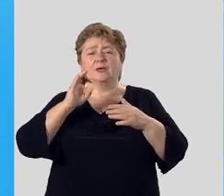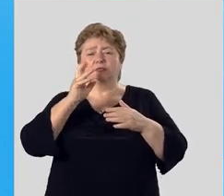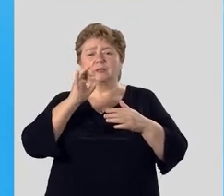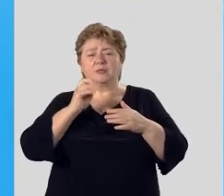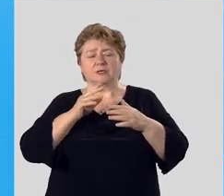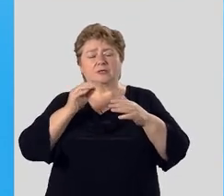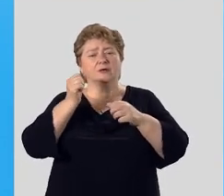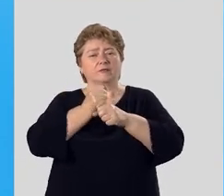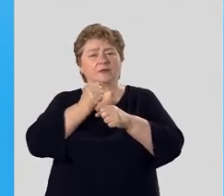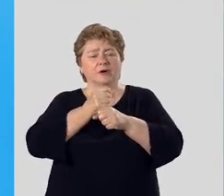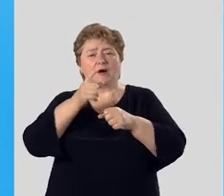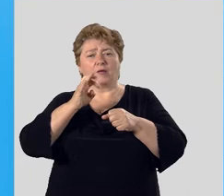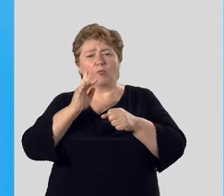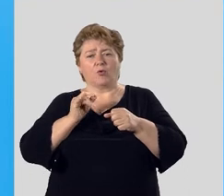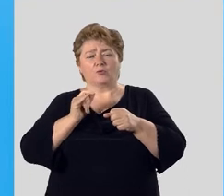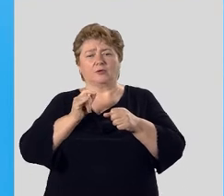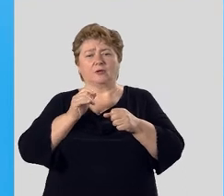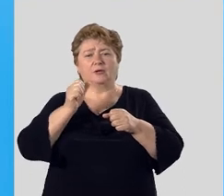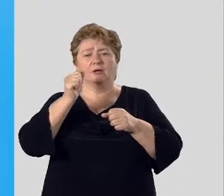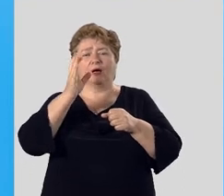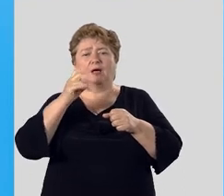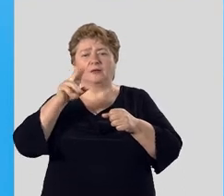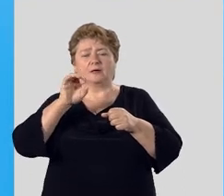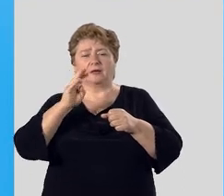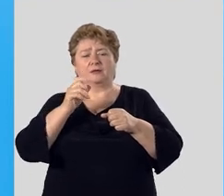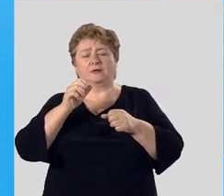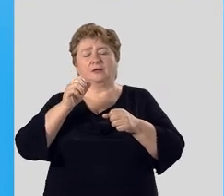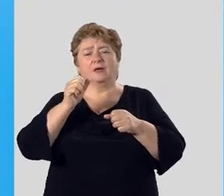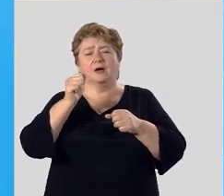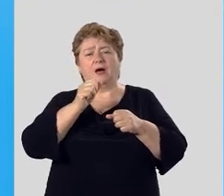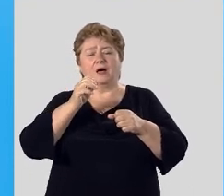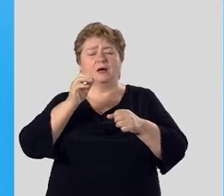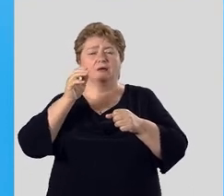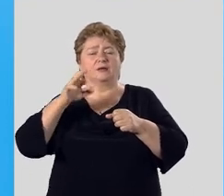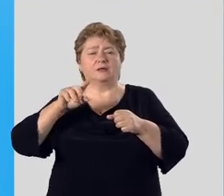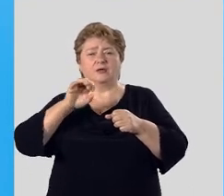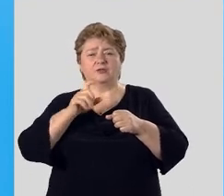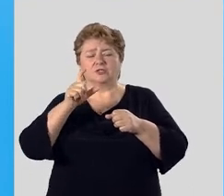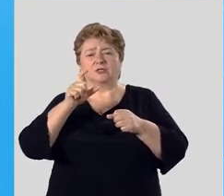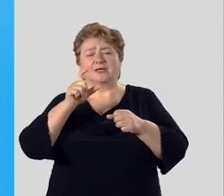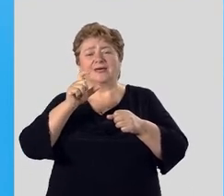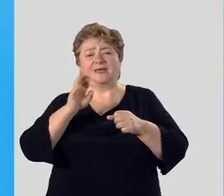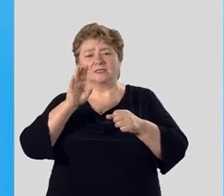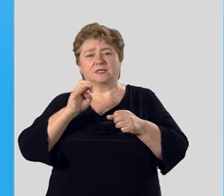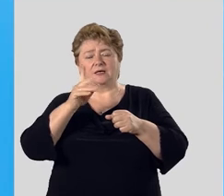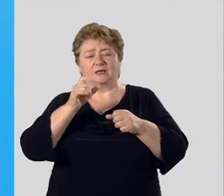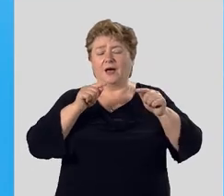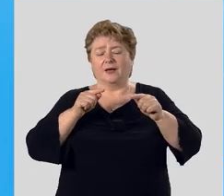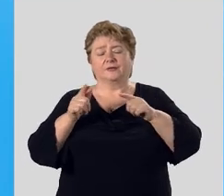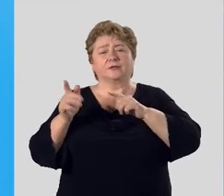Семенники вырабатывают гормоны – андрогены, а яичники – эстрогены.